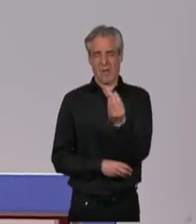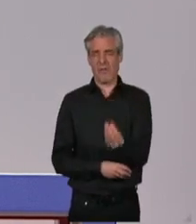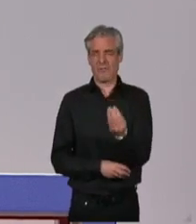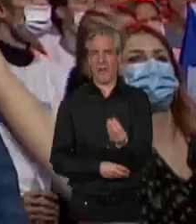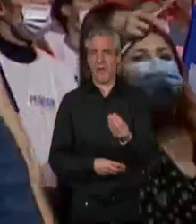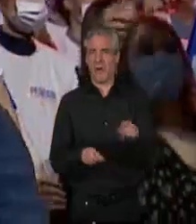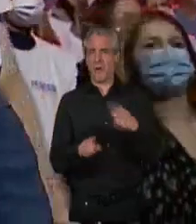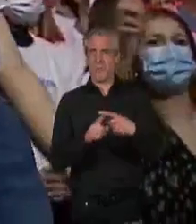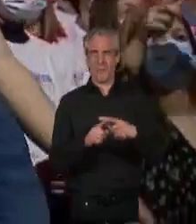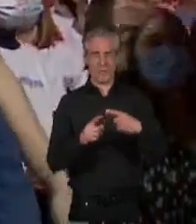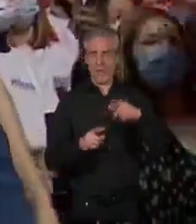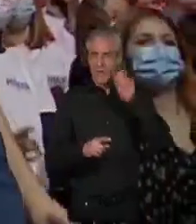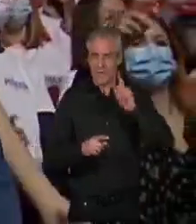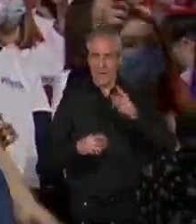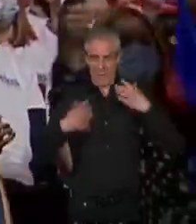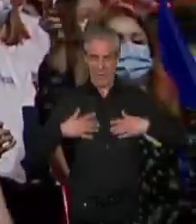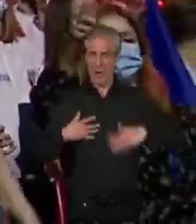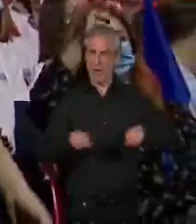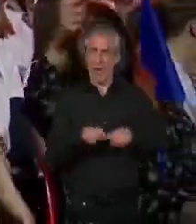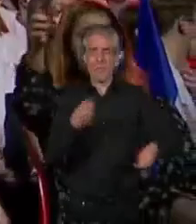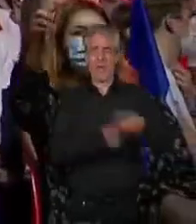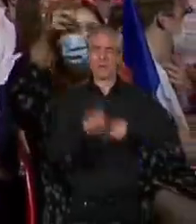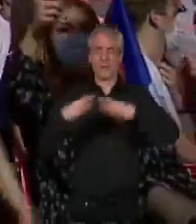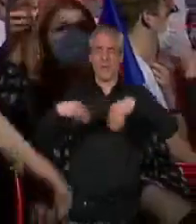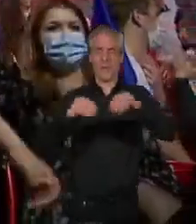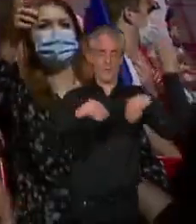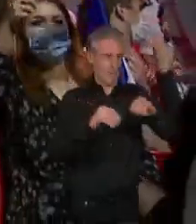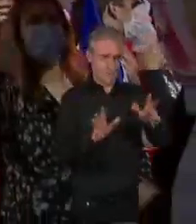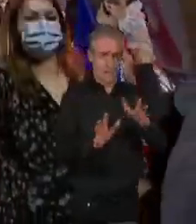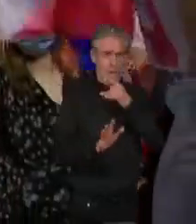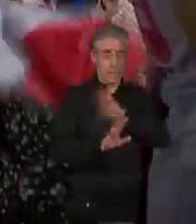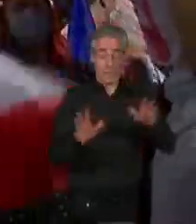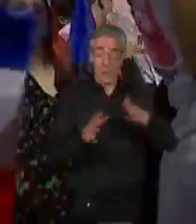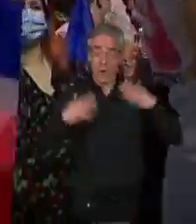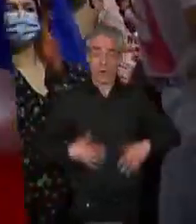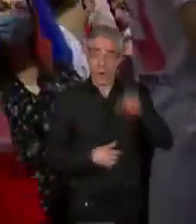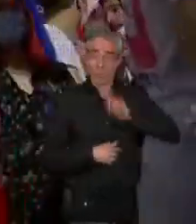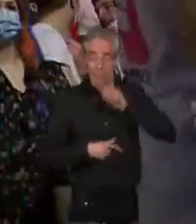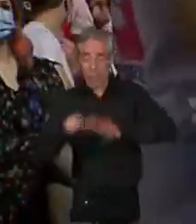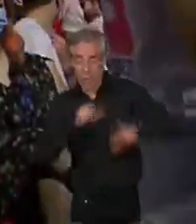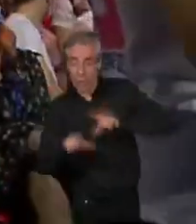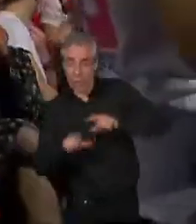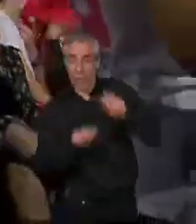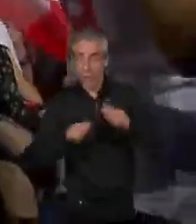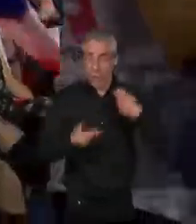de la femme. Pour moi, le corps d'une femme ne s'achète pas, ne se loue pas.